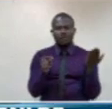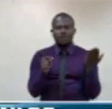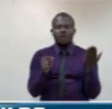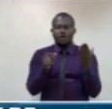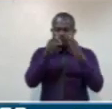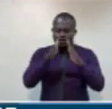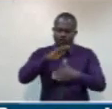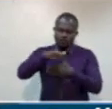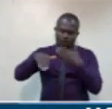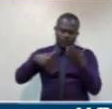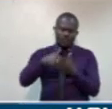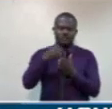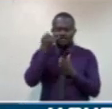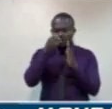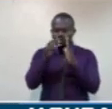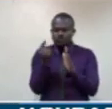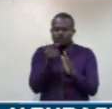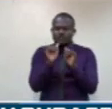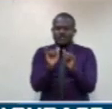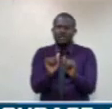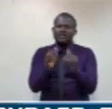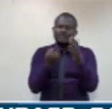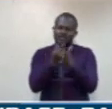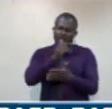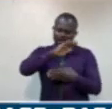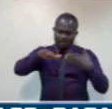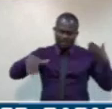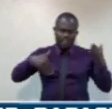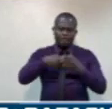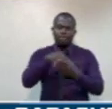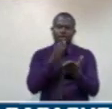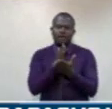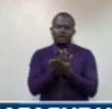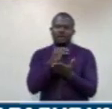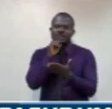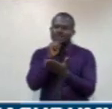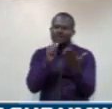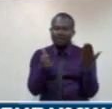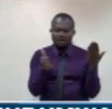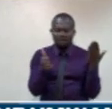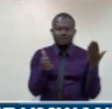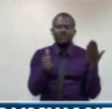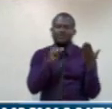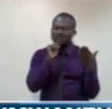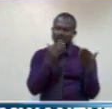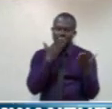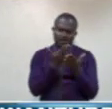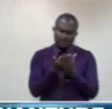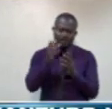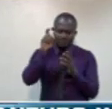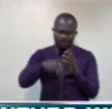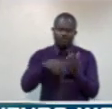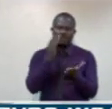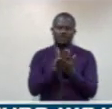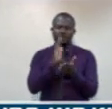Uwaba ari we wese nubwo haba ari umusigaye n'icyaba cyabitera cyose, mu by'ukuri ntabwo bikwiriye byagombye